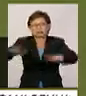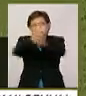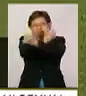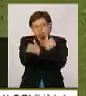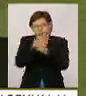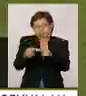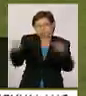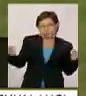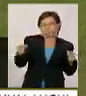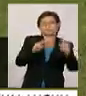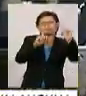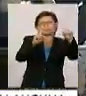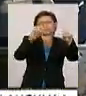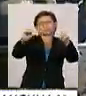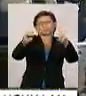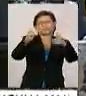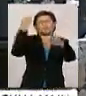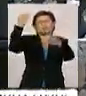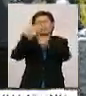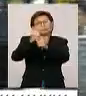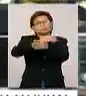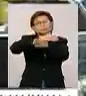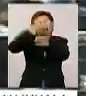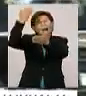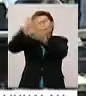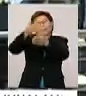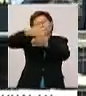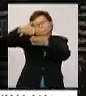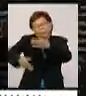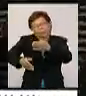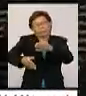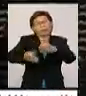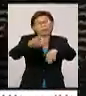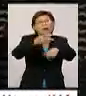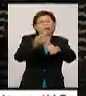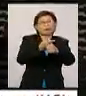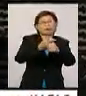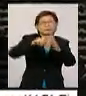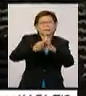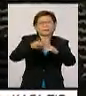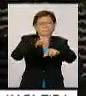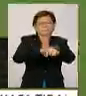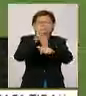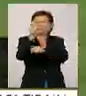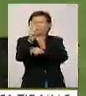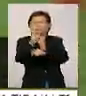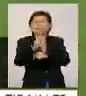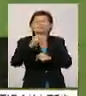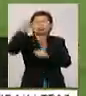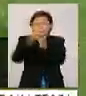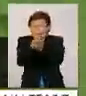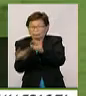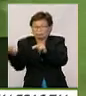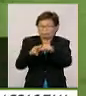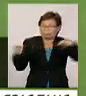kedudukan 1-0 kekal sehingga tamat babak pertama. Bermula separuh masa kedua, Sabah terus berusaha menambah gol dan